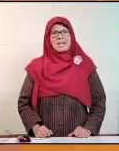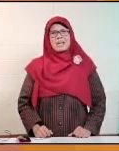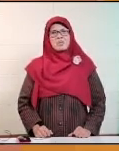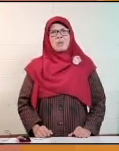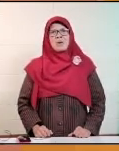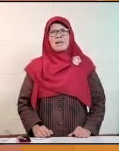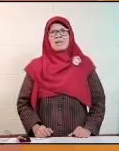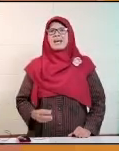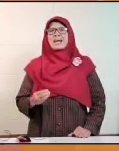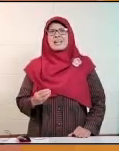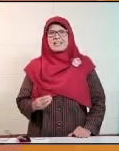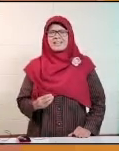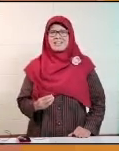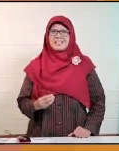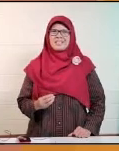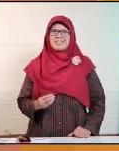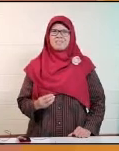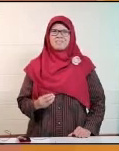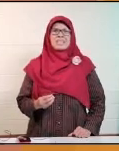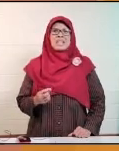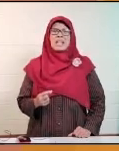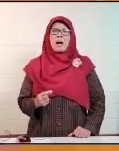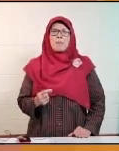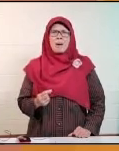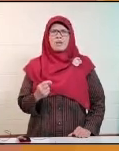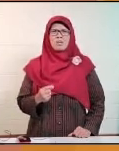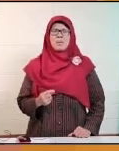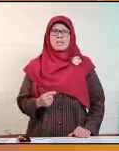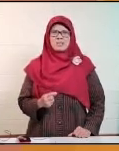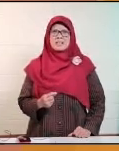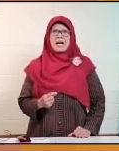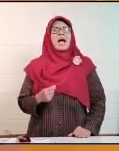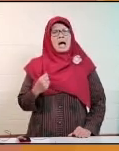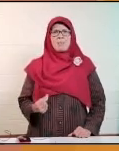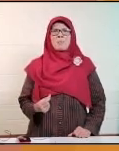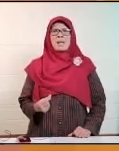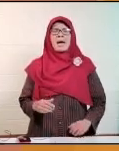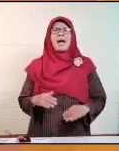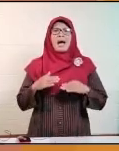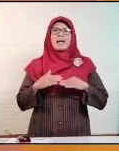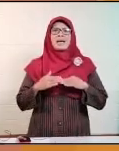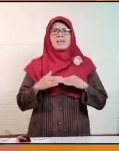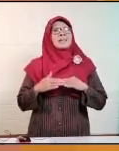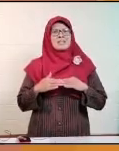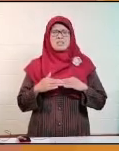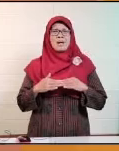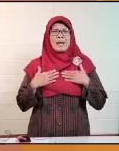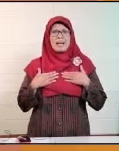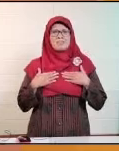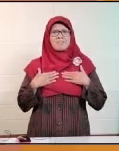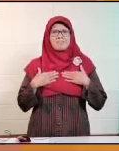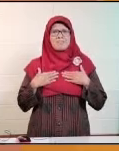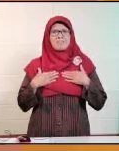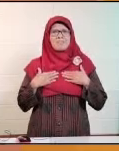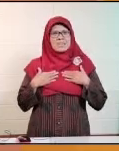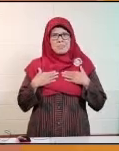kalian sudah mulai kritis tidak manut begitu saja Apabila ada yang tidak sesuai